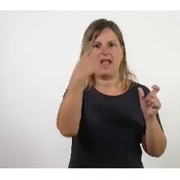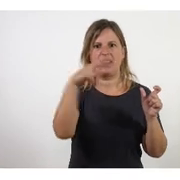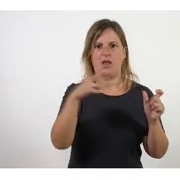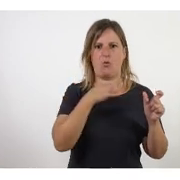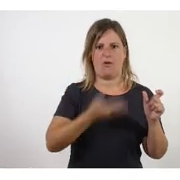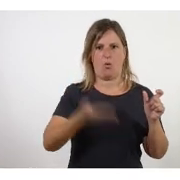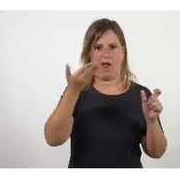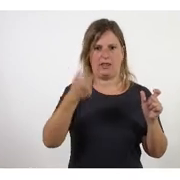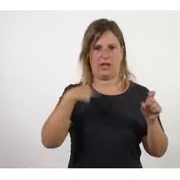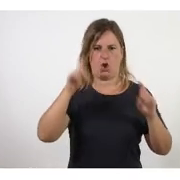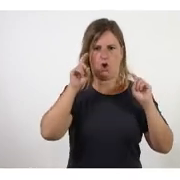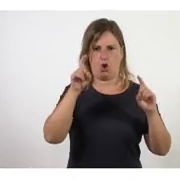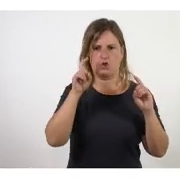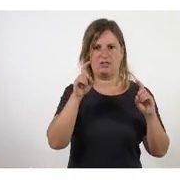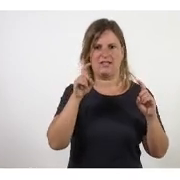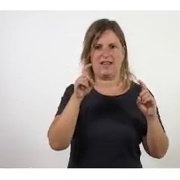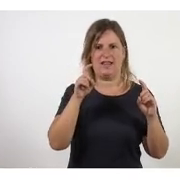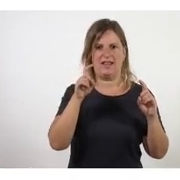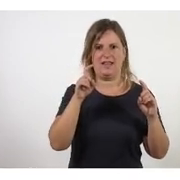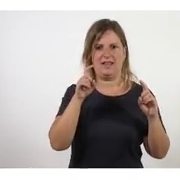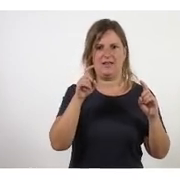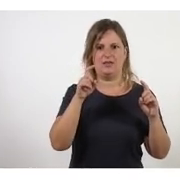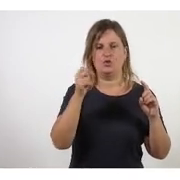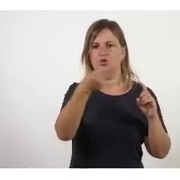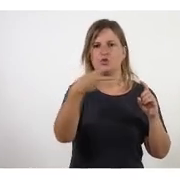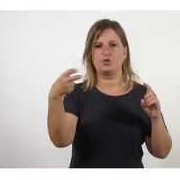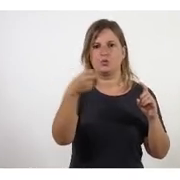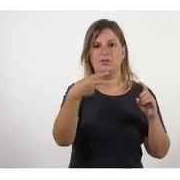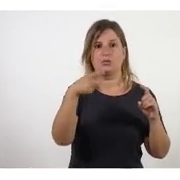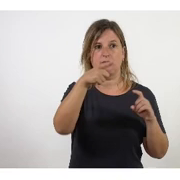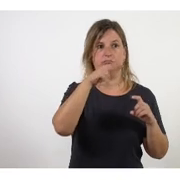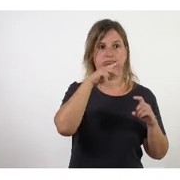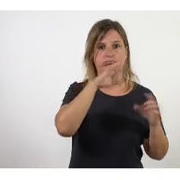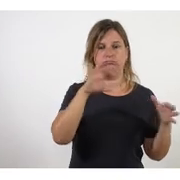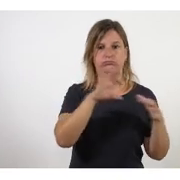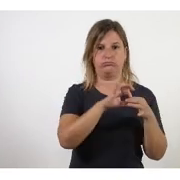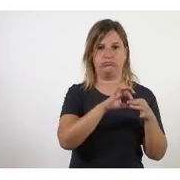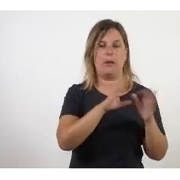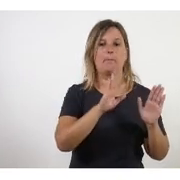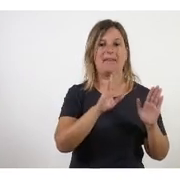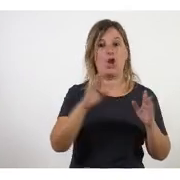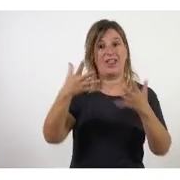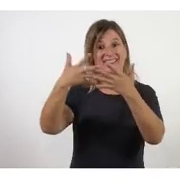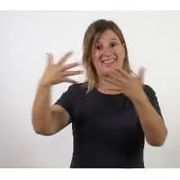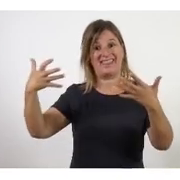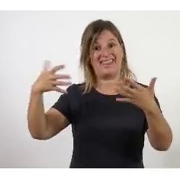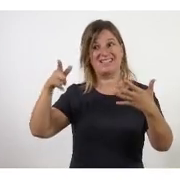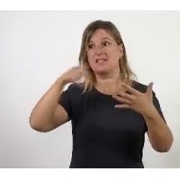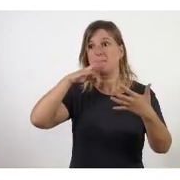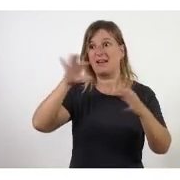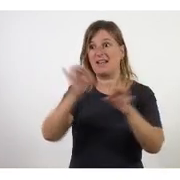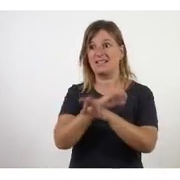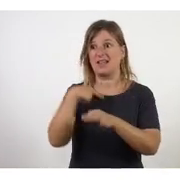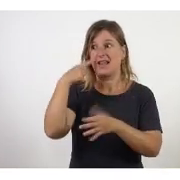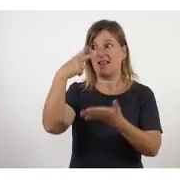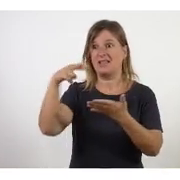que és el que us aconsello, els subtítols són faves comptades perquè la persona està parlant i tu ho ajustes a la seva veu. Però el text que ningú parla, sinó que s'ha de